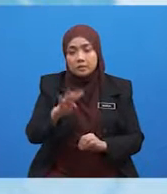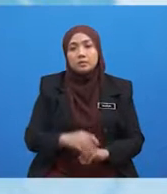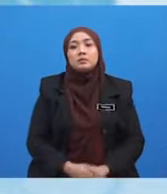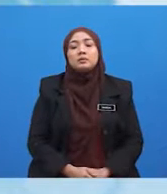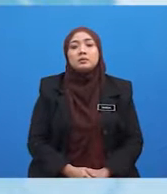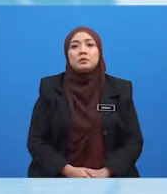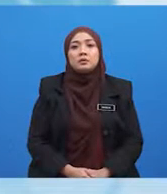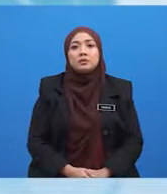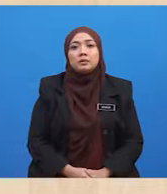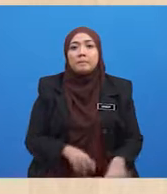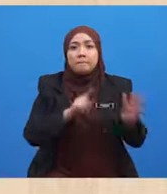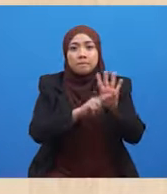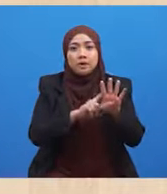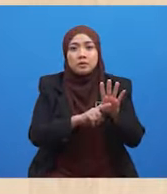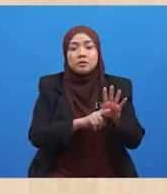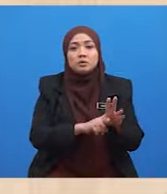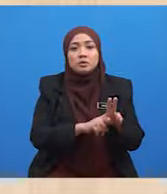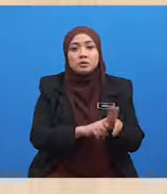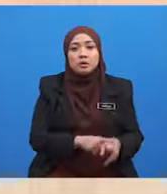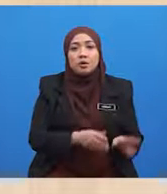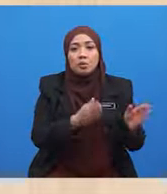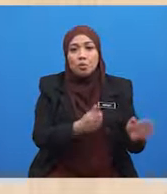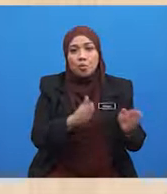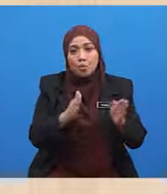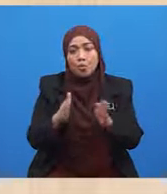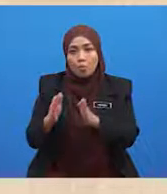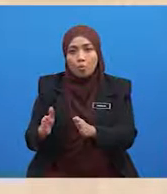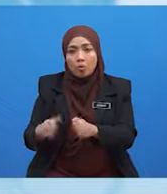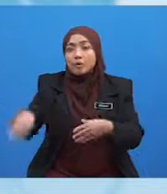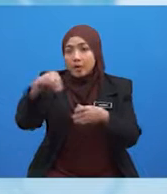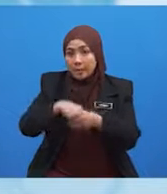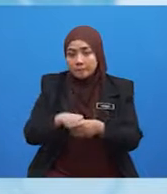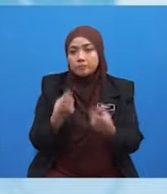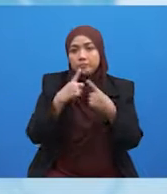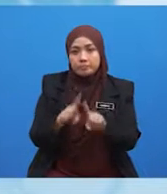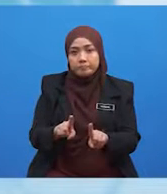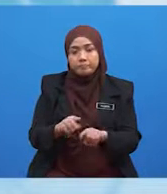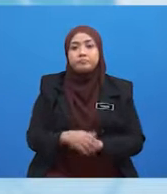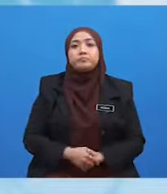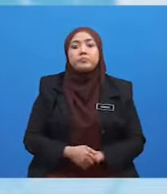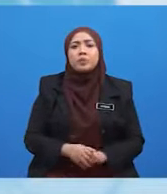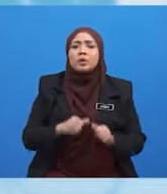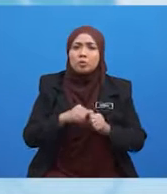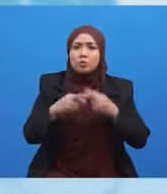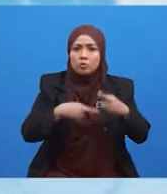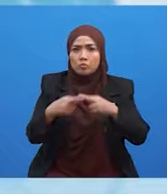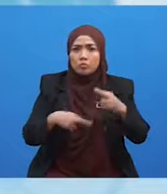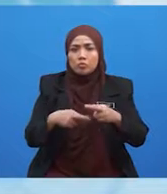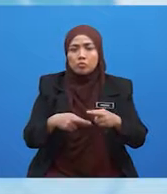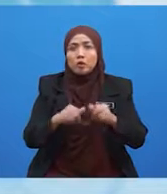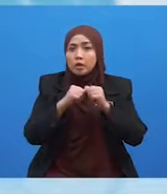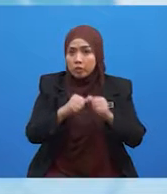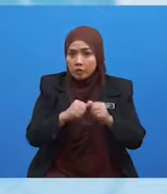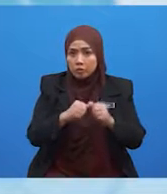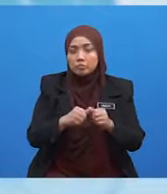tips keempat urutan jika soal annanah berkaitan dengan proses mageplaza pernah